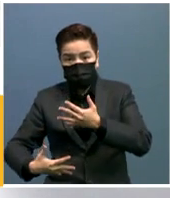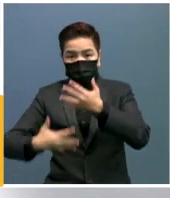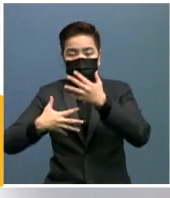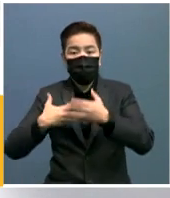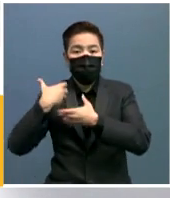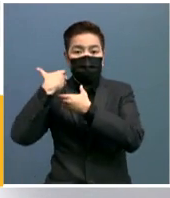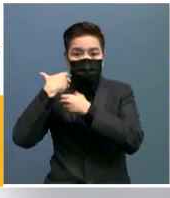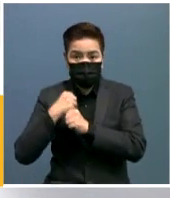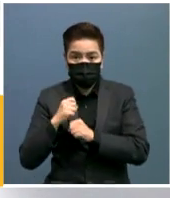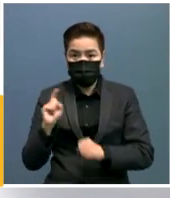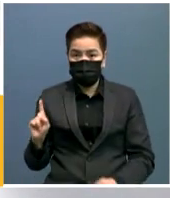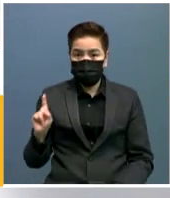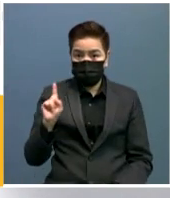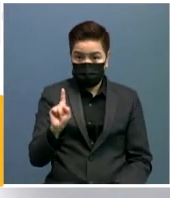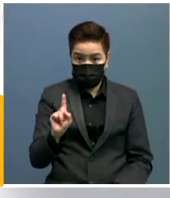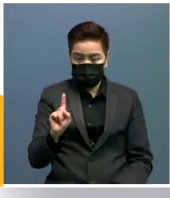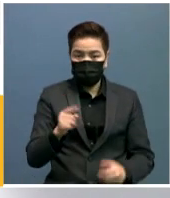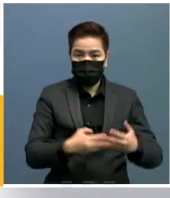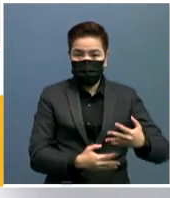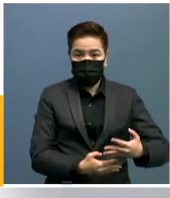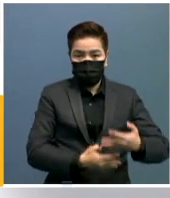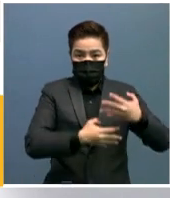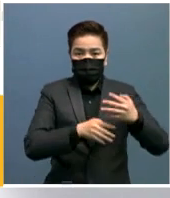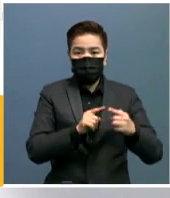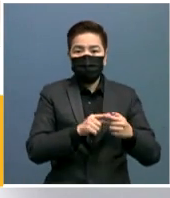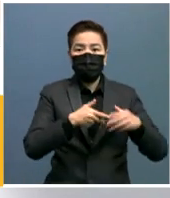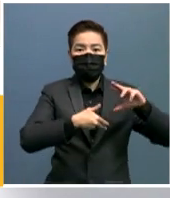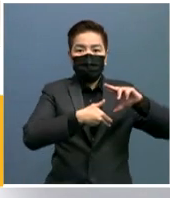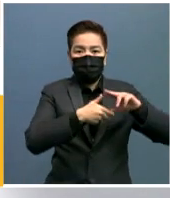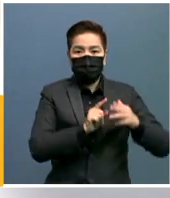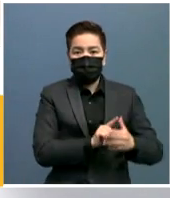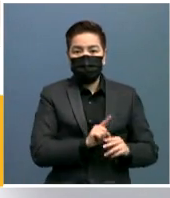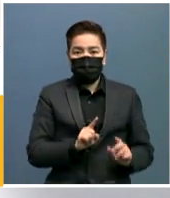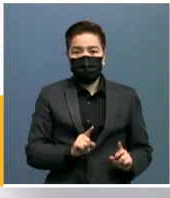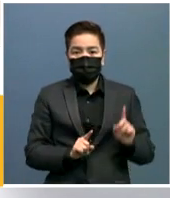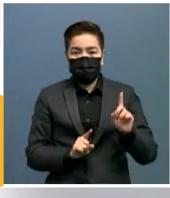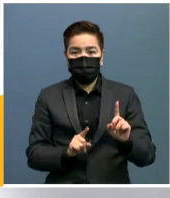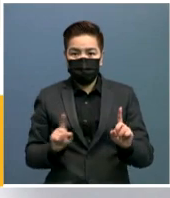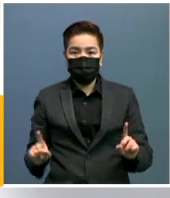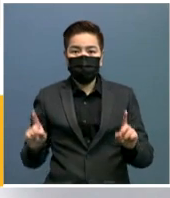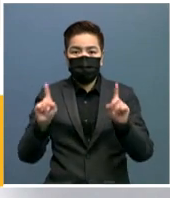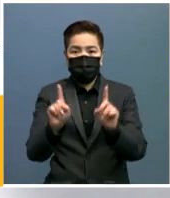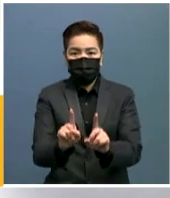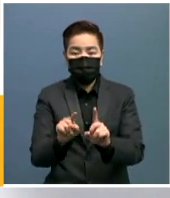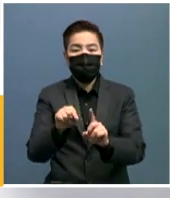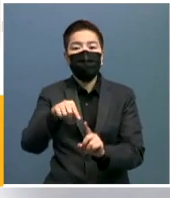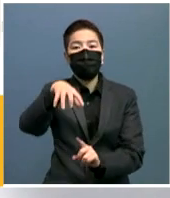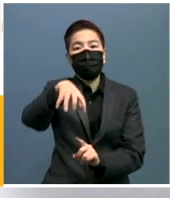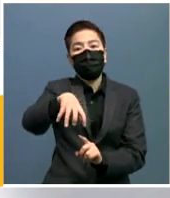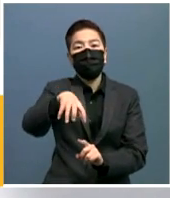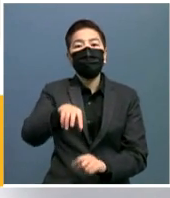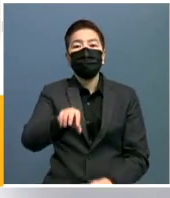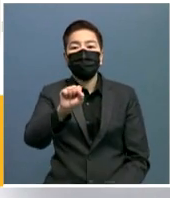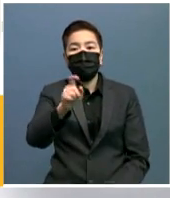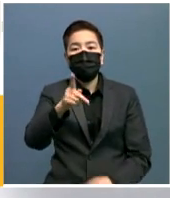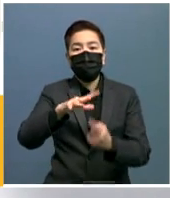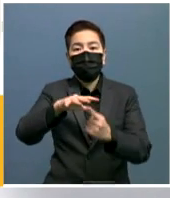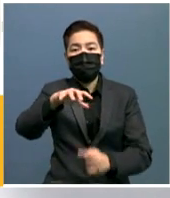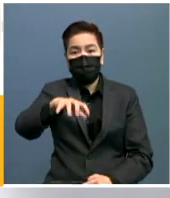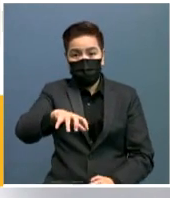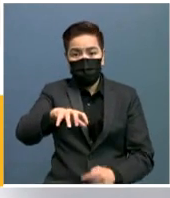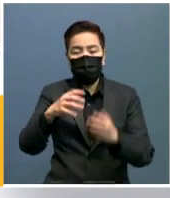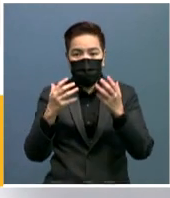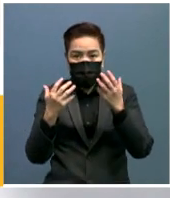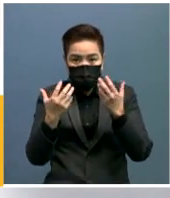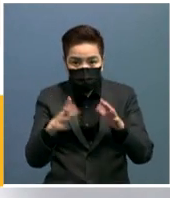ของประชาธิปัตย์ยิงคนถัดมาก็คือของพรรคพลังประชารัฐติ่งคนก็มารายงานตัวต่อที่สำนักงานเลขาธิการสภาผู้แทนราษฎรซึ่งหลัง